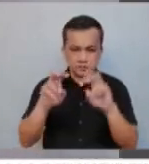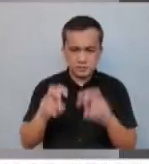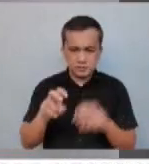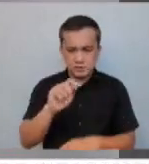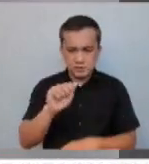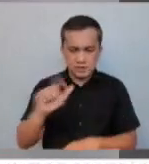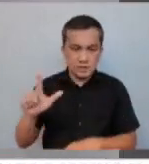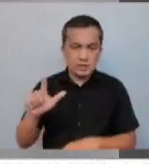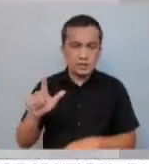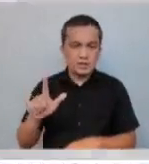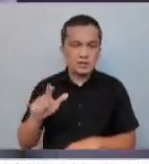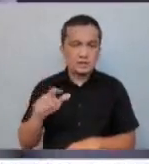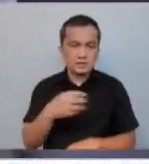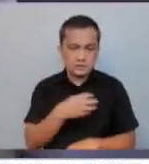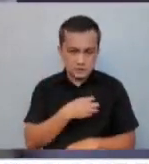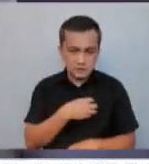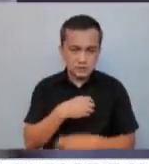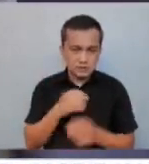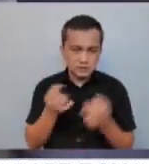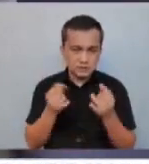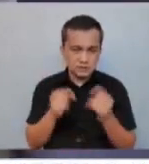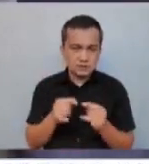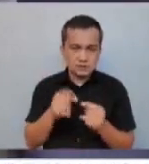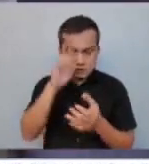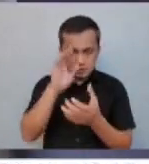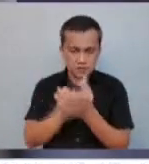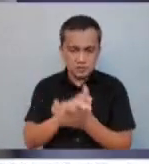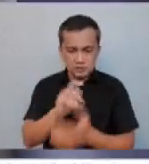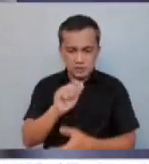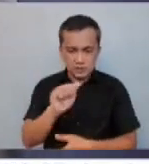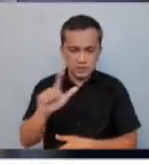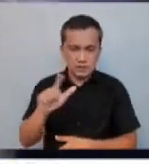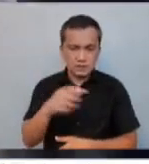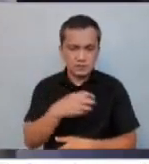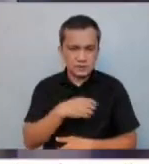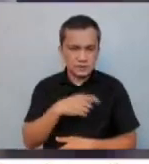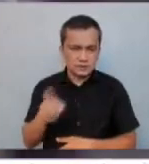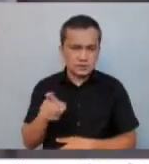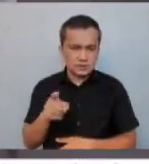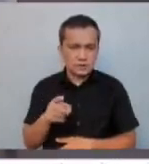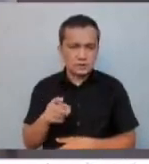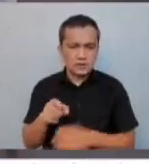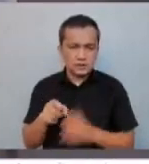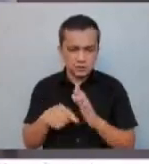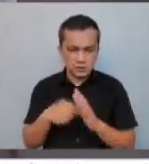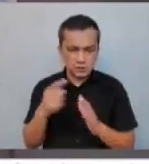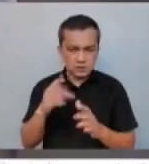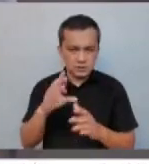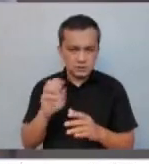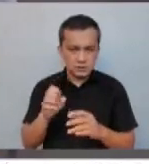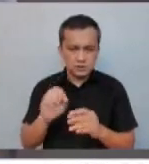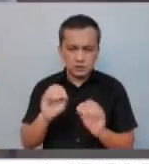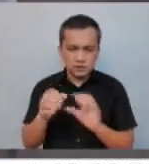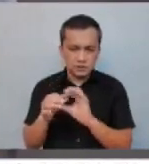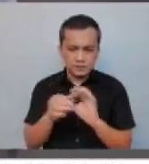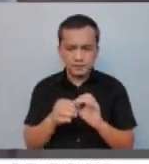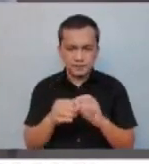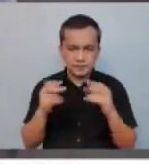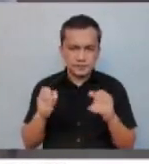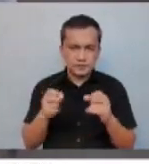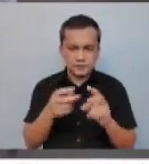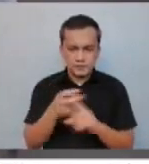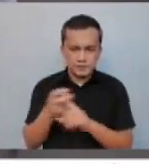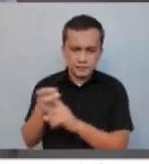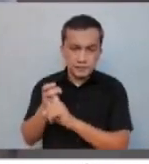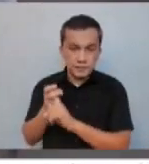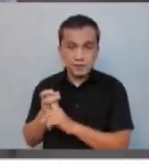ang nasabing insidente. Naniniwala ang Taal Police na isa itong isolated case at walang koneksyon sa mga balitang abduction o